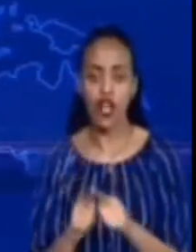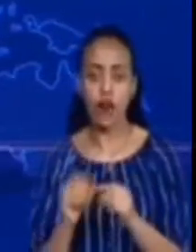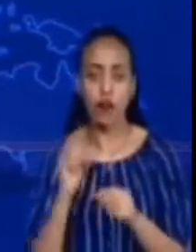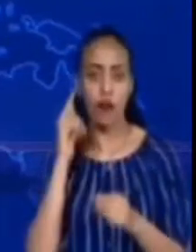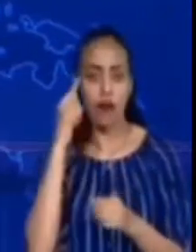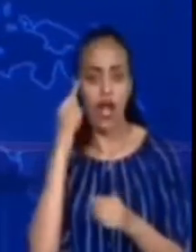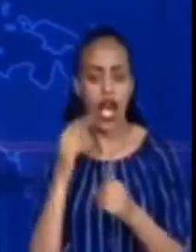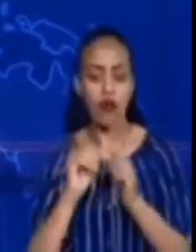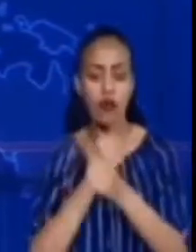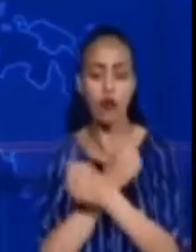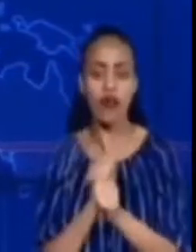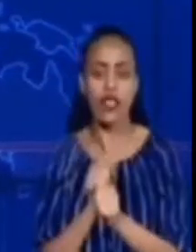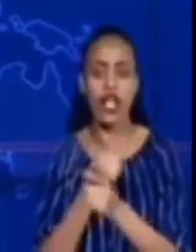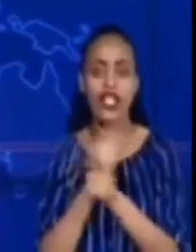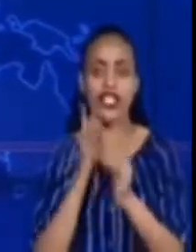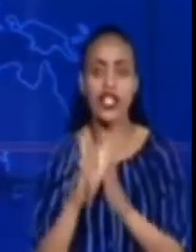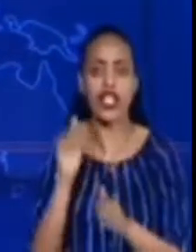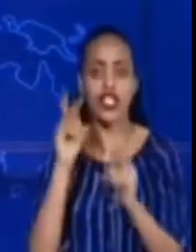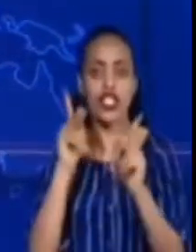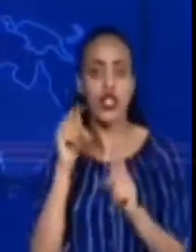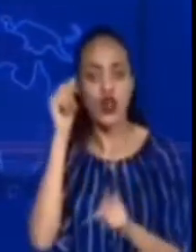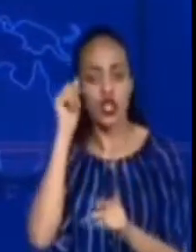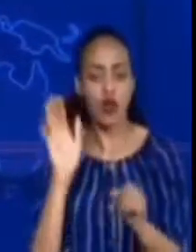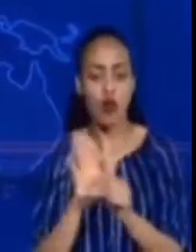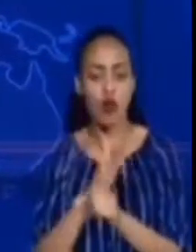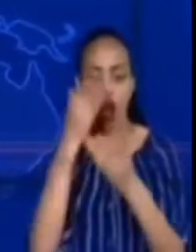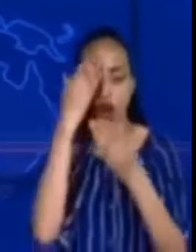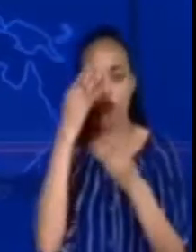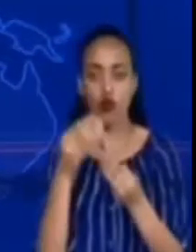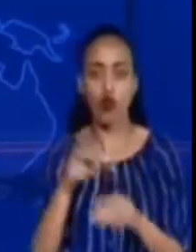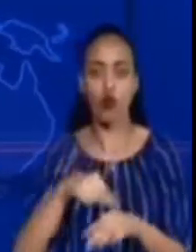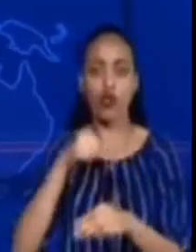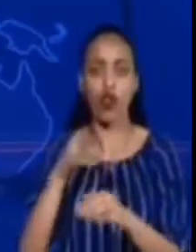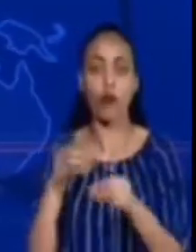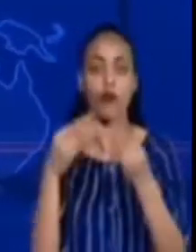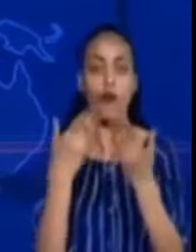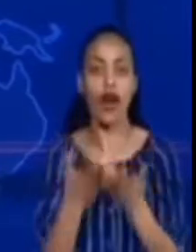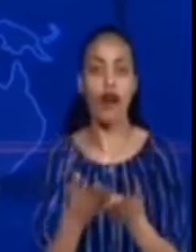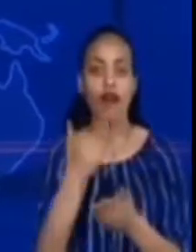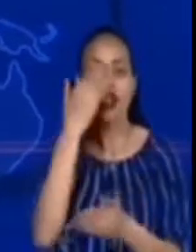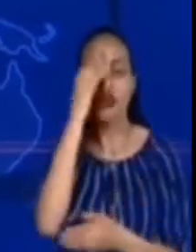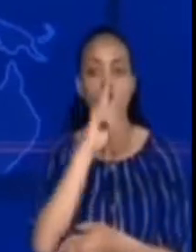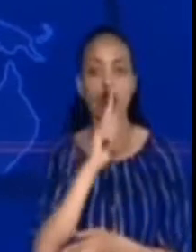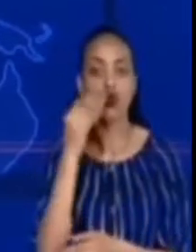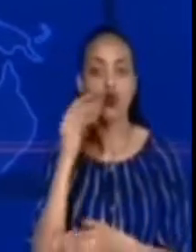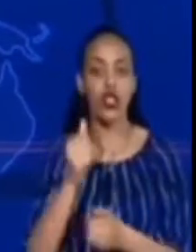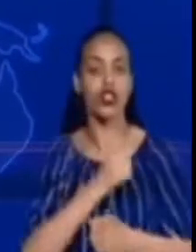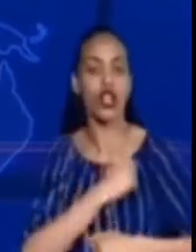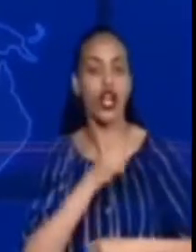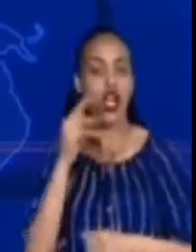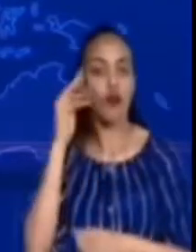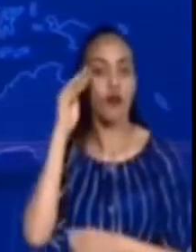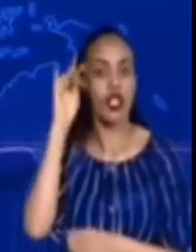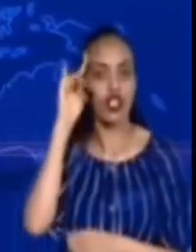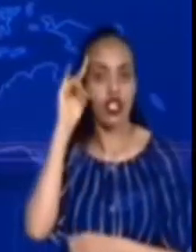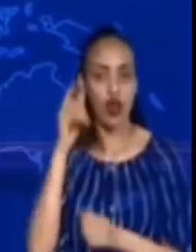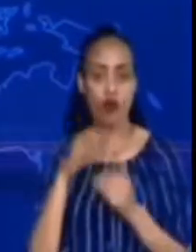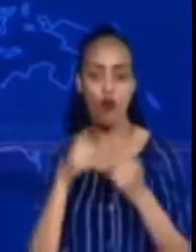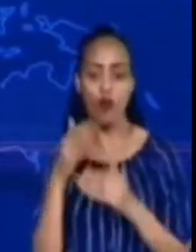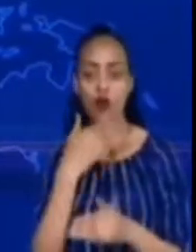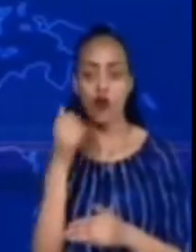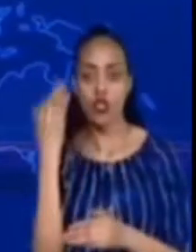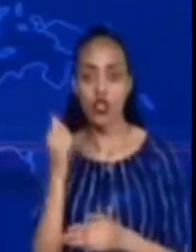አትነካም እናመሰግናለን ብዬስ እየወላችሁ መጣና አሁንማ አለ